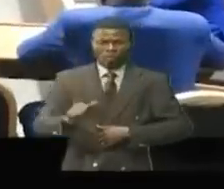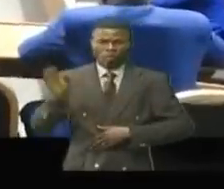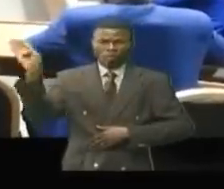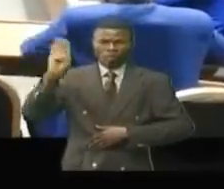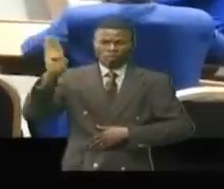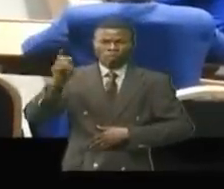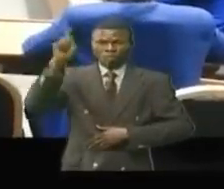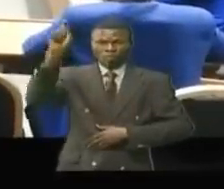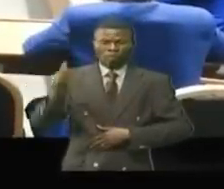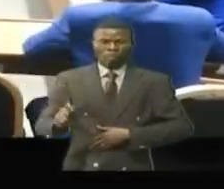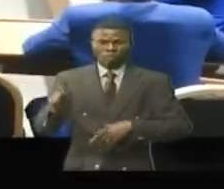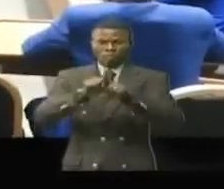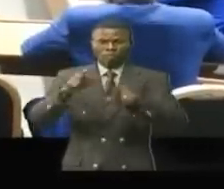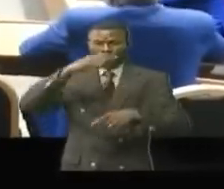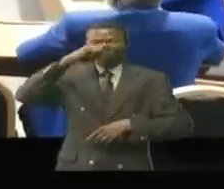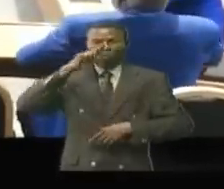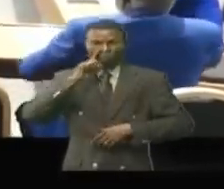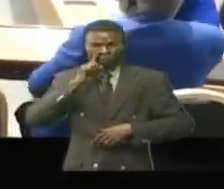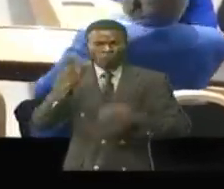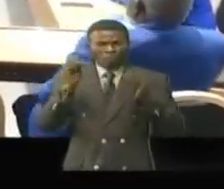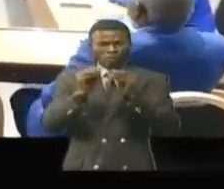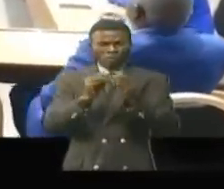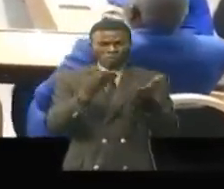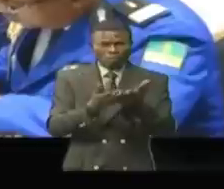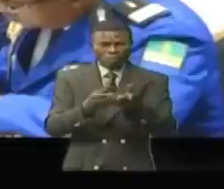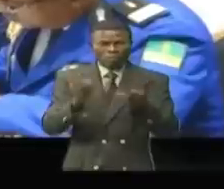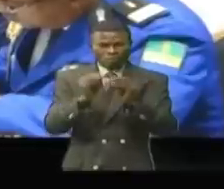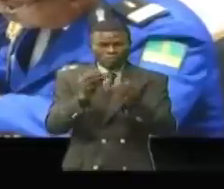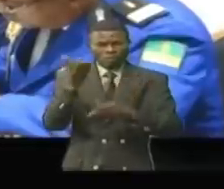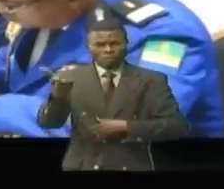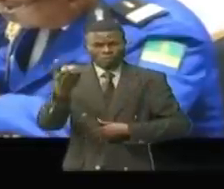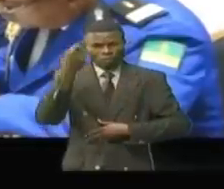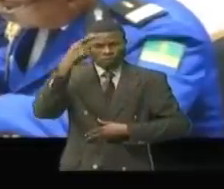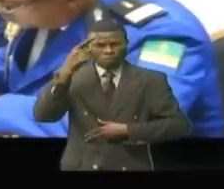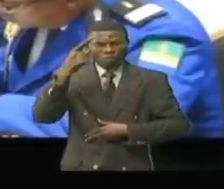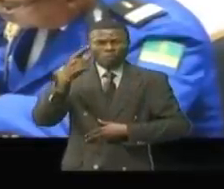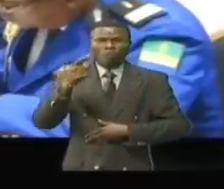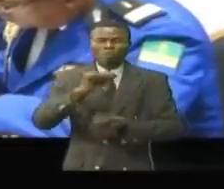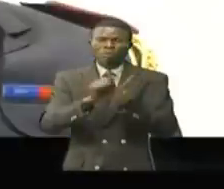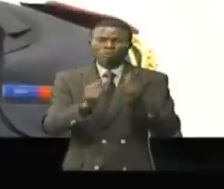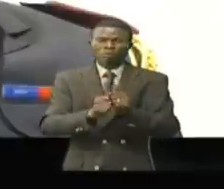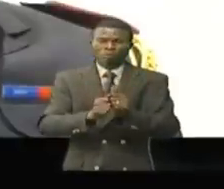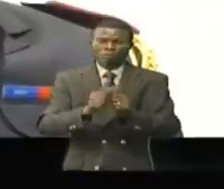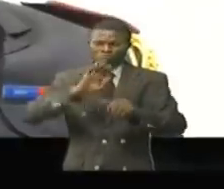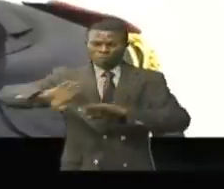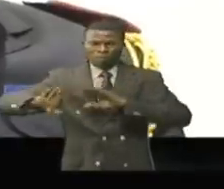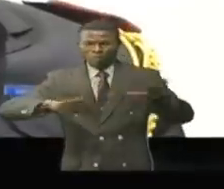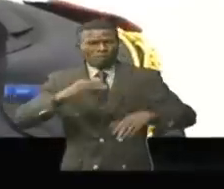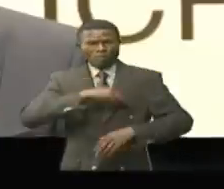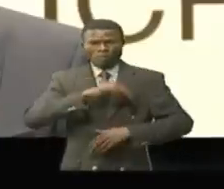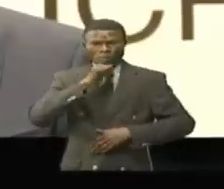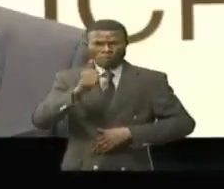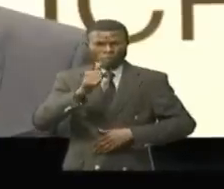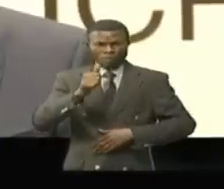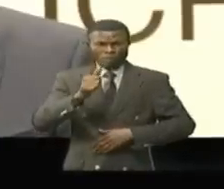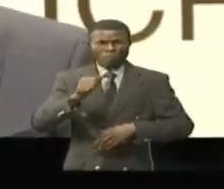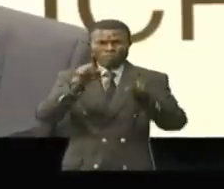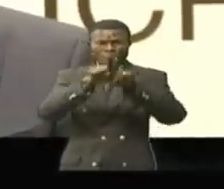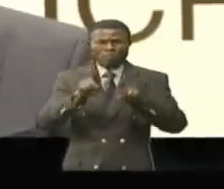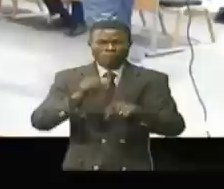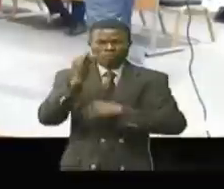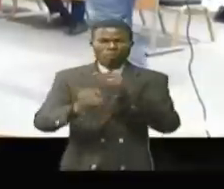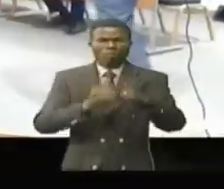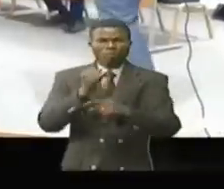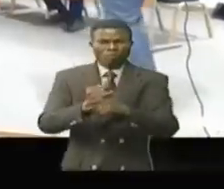le Tchad et le Gabon, se sont réunis dans cet atelier pour non seulement disséminer des missions et mandats du comité